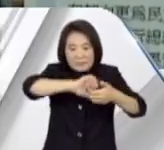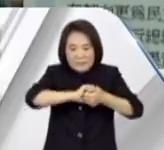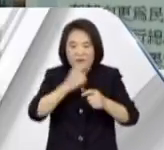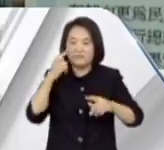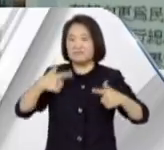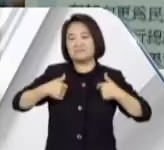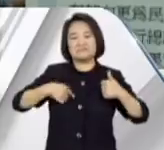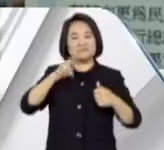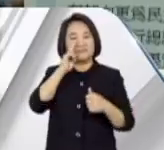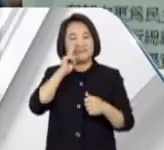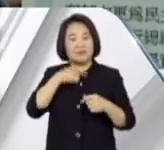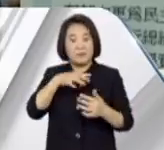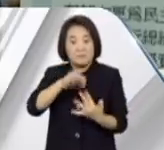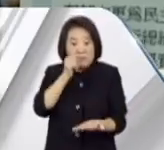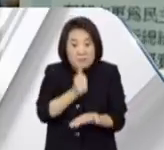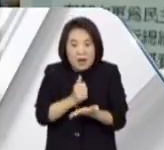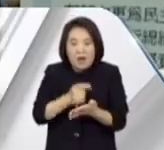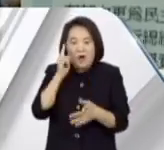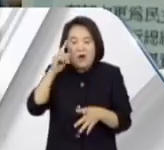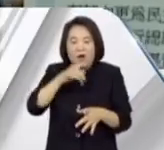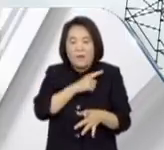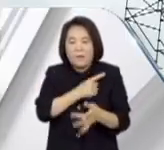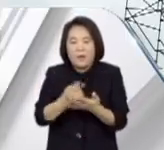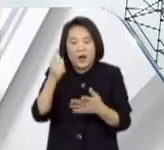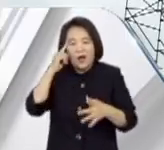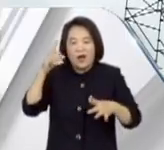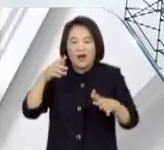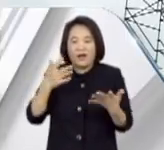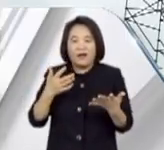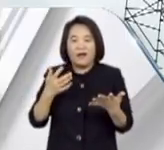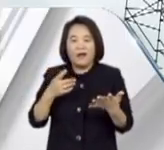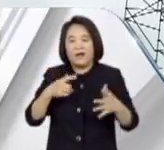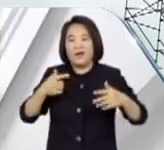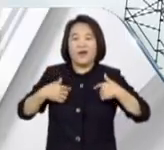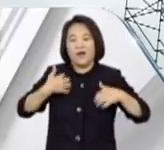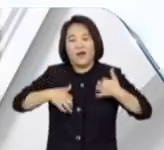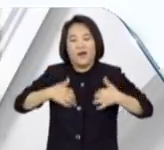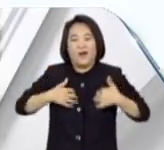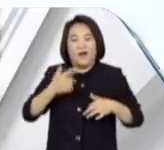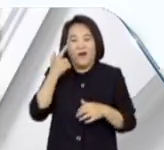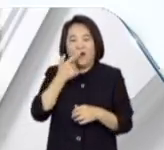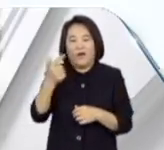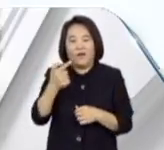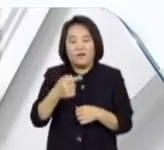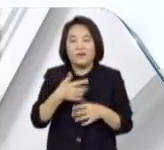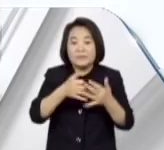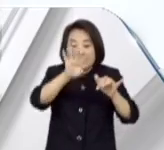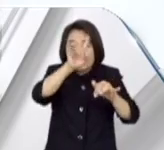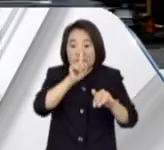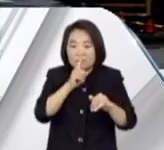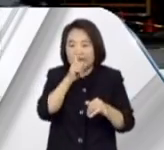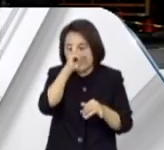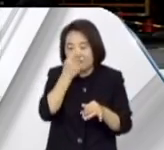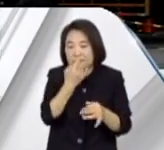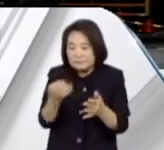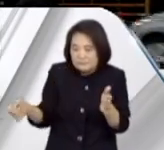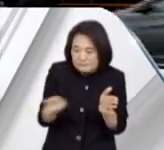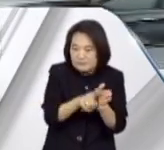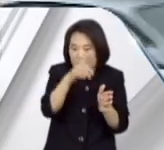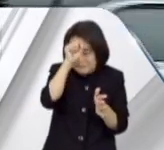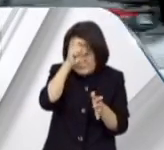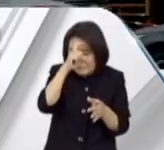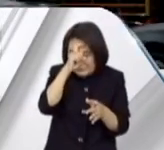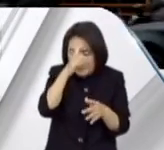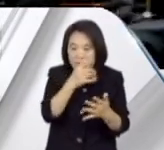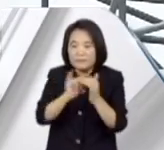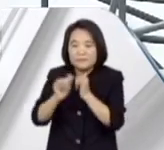条诈骗，根本系信仰，前途唔敌好强。民进党中央仅仅回应，也从表现系希望为永久基地，台湾人民系变到民